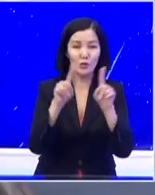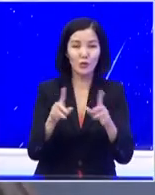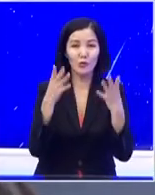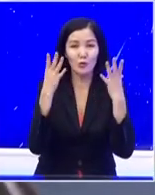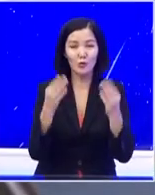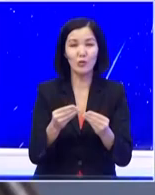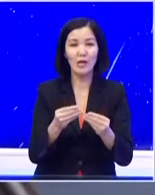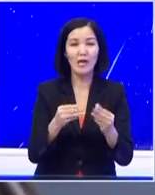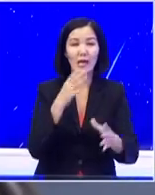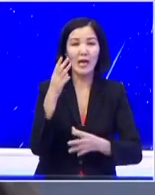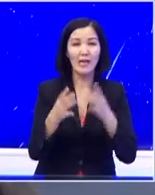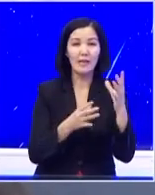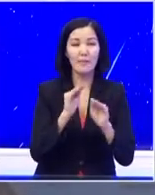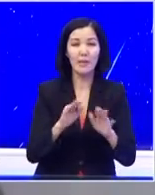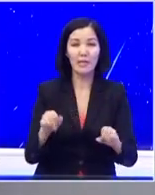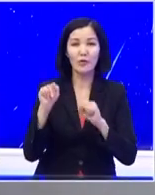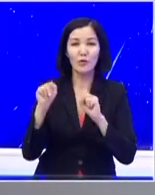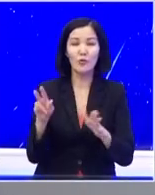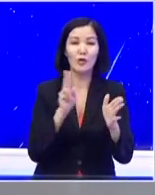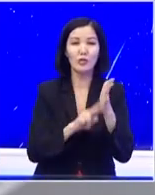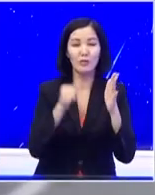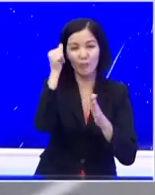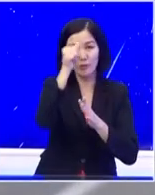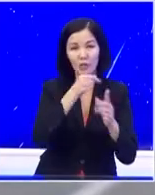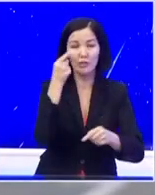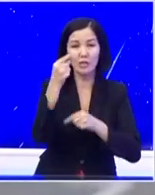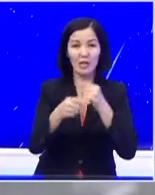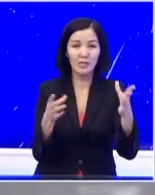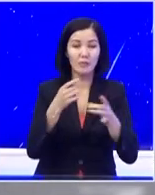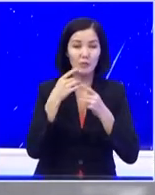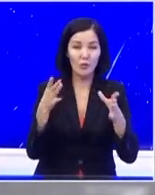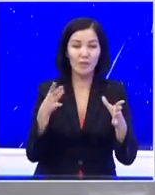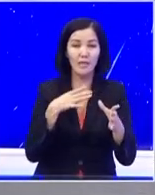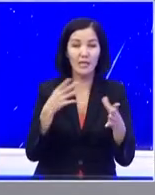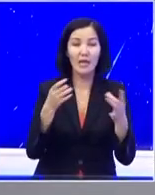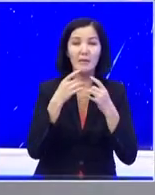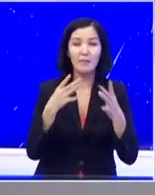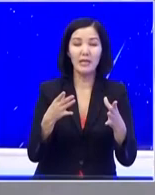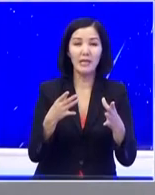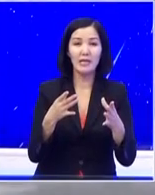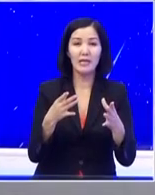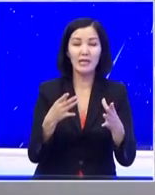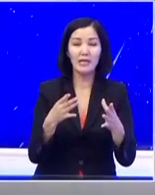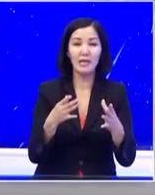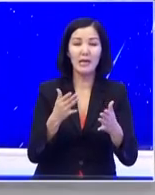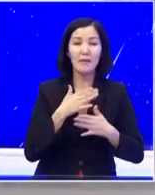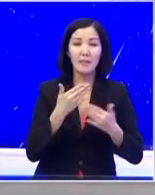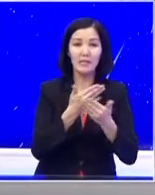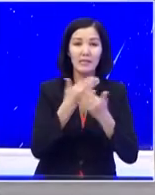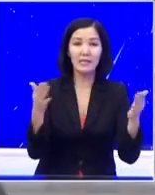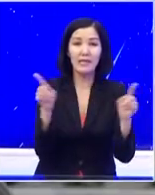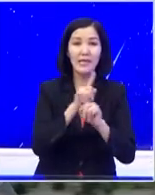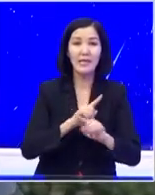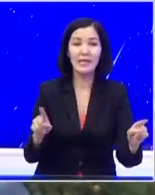күні. Әлем елдері бұл күнді 70 жылдан бері атап өтеді. Осындай атаулы мереке қарсаңында мен сіздерді